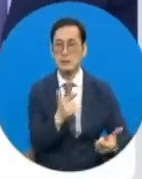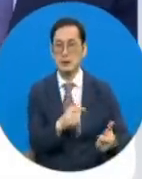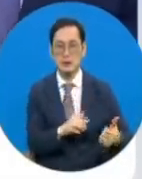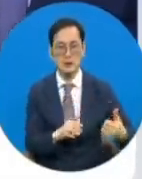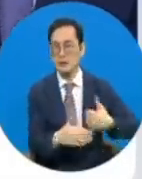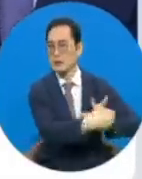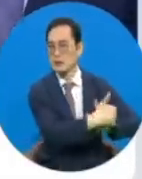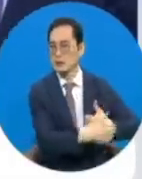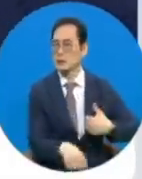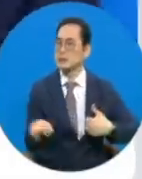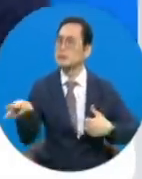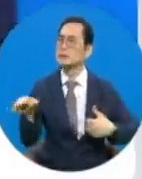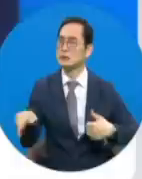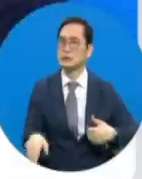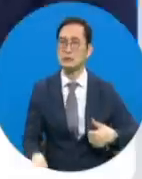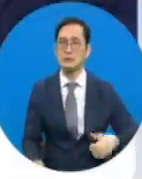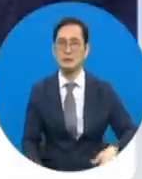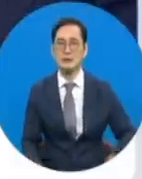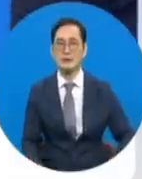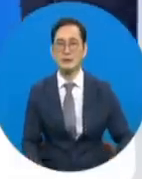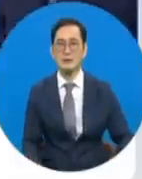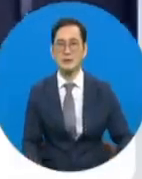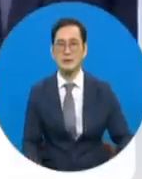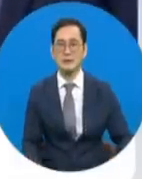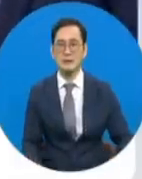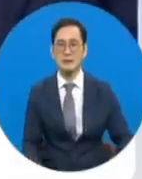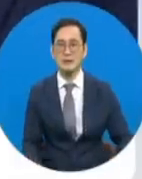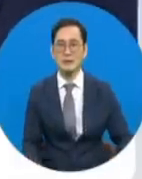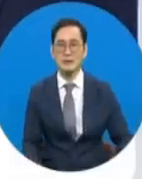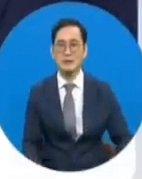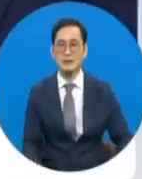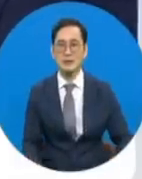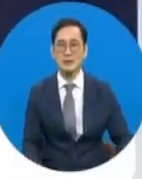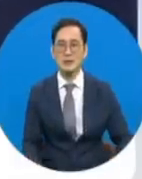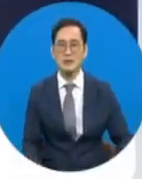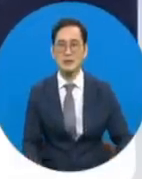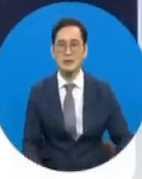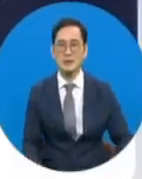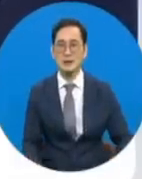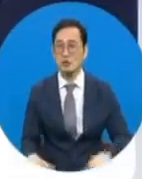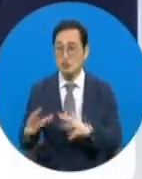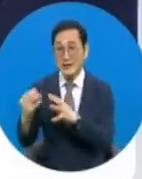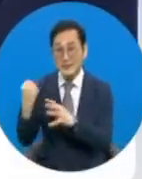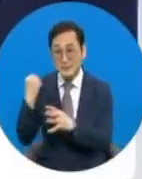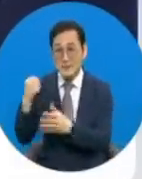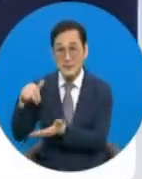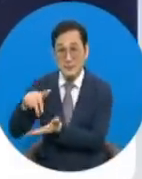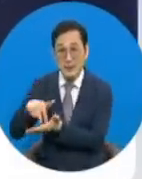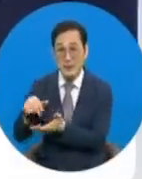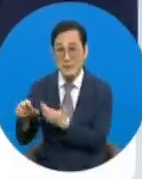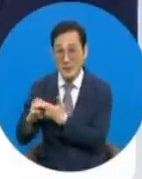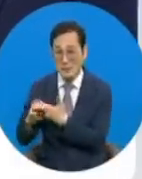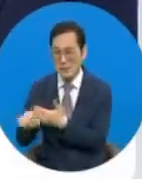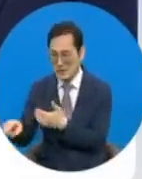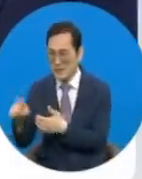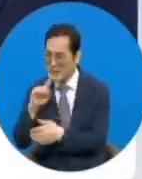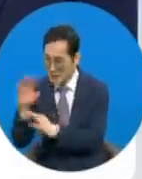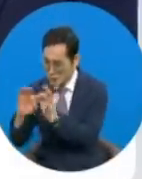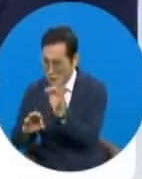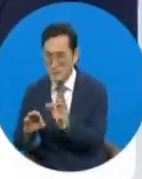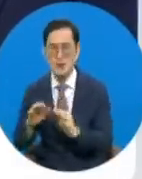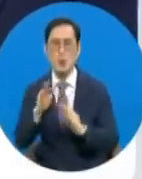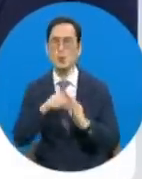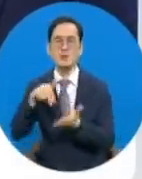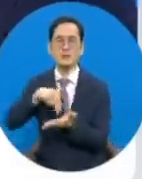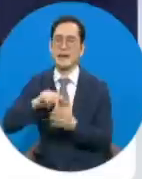같은 경우 만약에 이런 일이 우리 당 일이었으면 김기현 대표가 즉각 나서서 이 당의 공식적인 입장이 아니다 천명하고